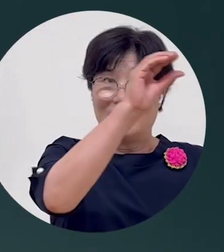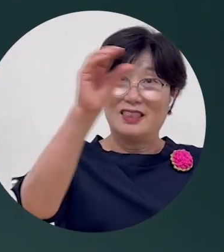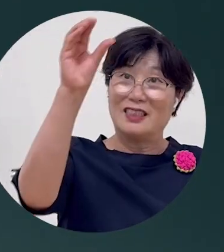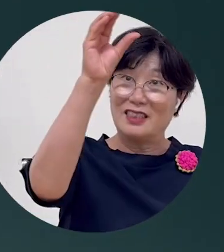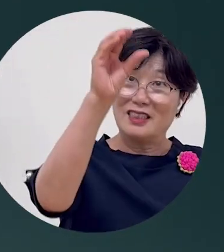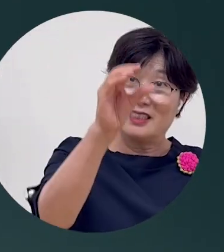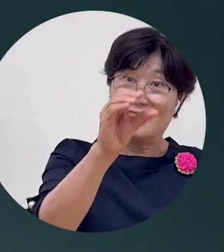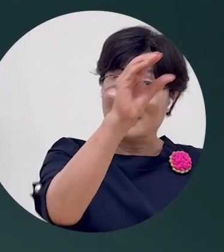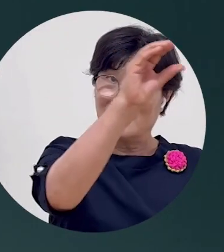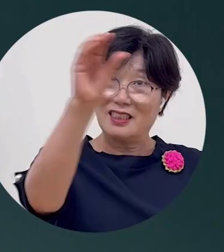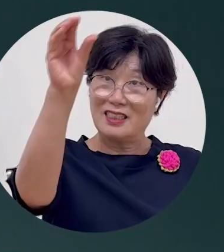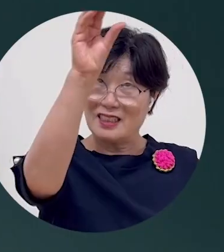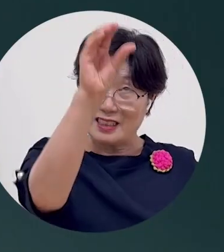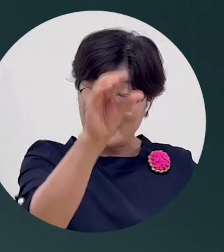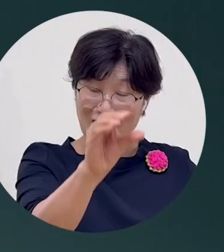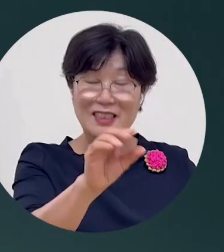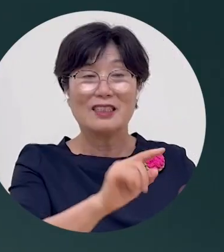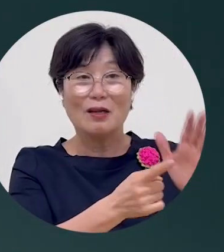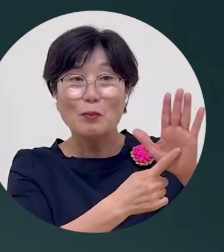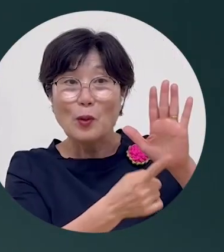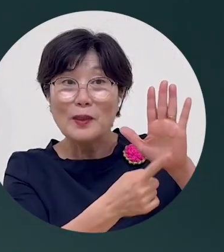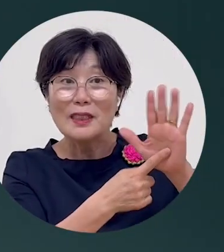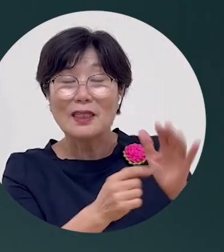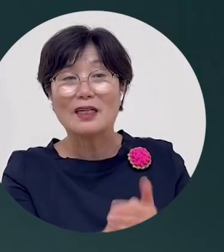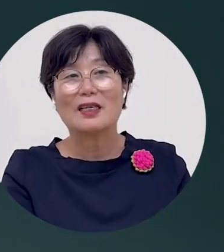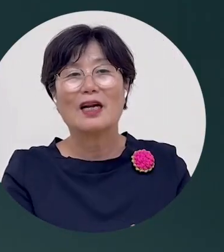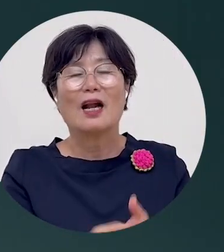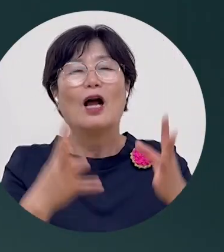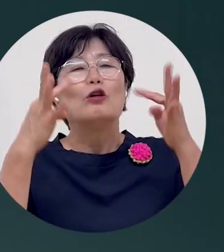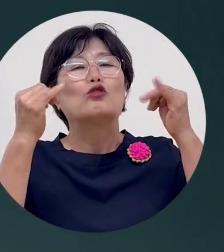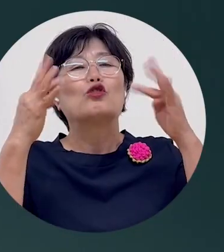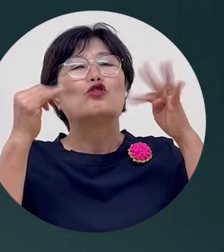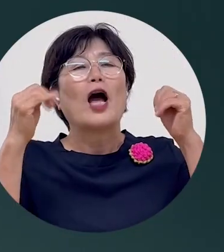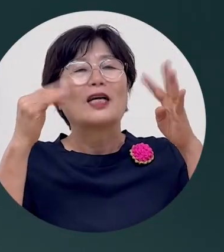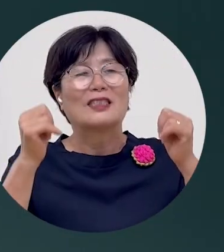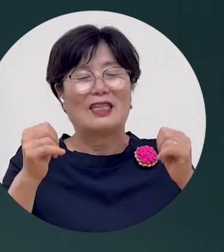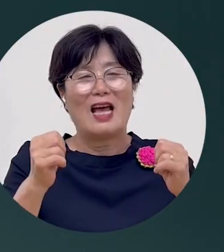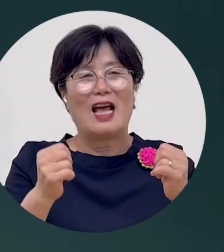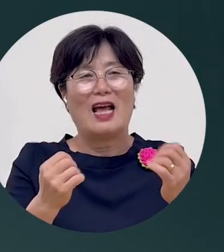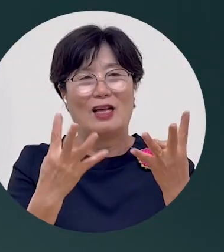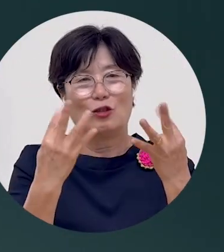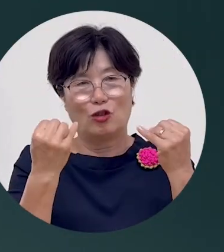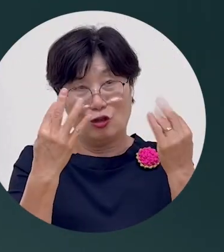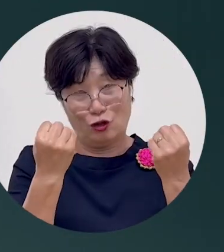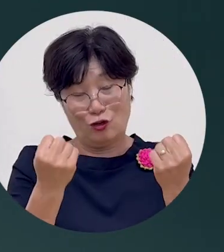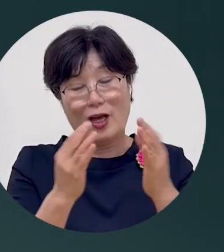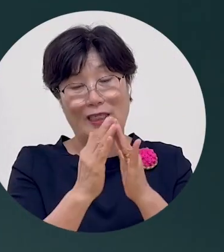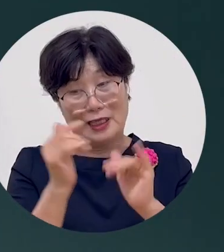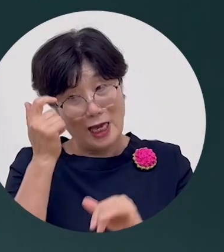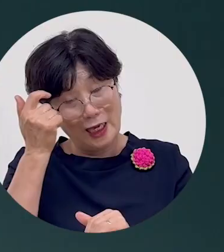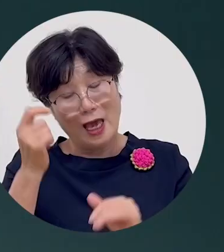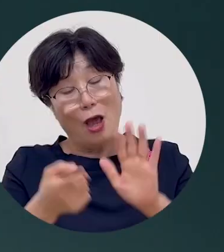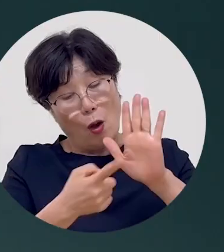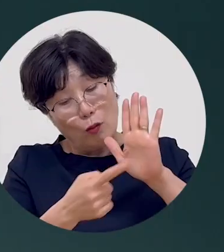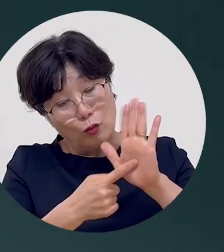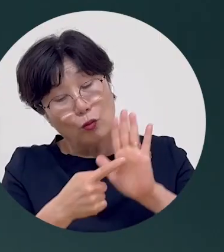이렇게 십자가 이 표시를 수학자에게 보여주면 뭐라고 말하겠어요?